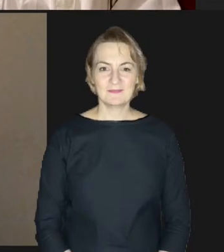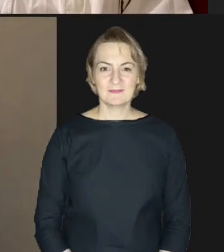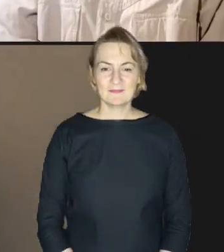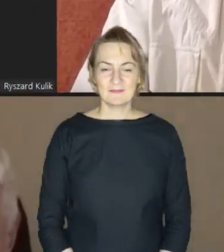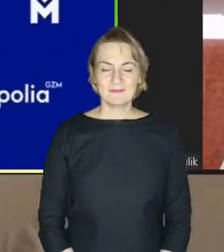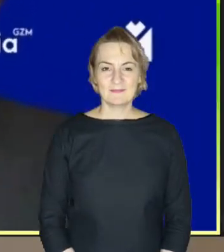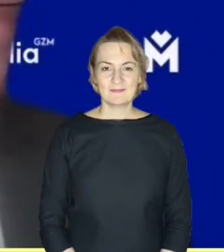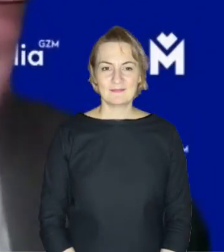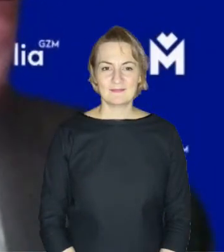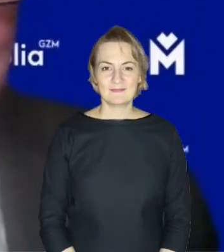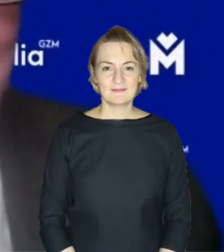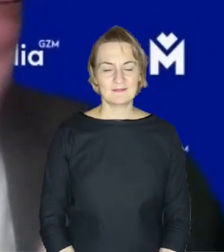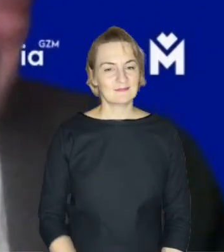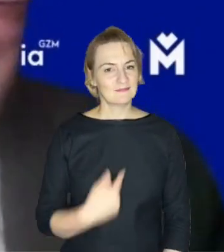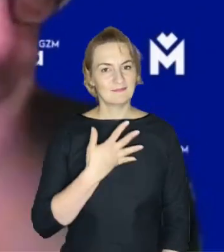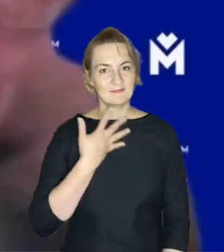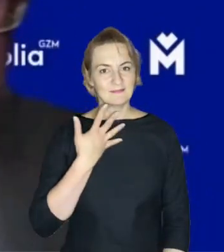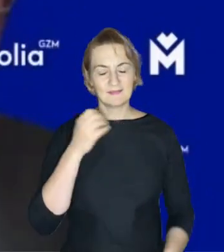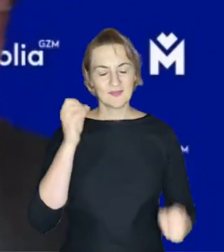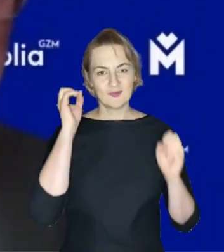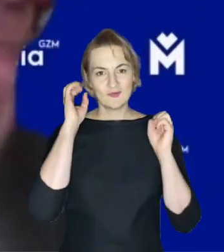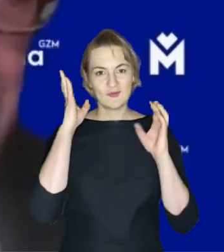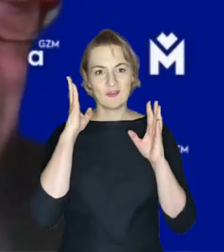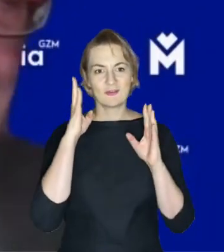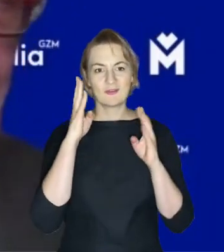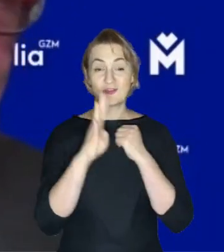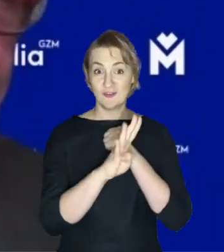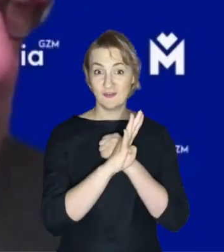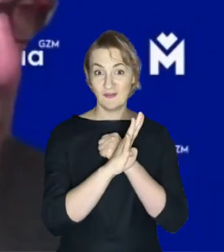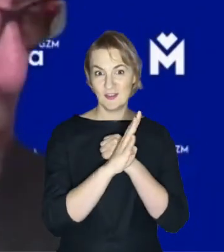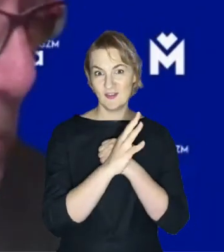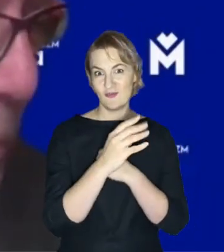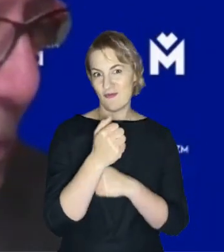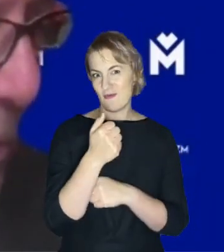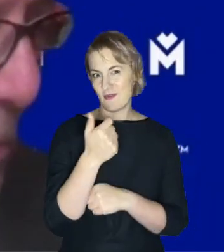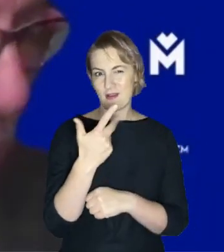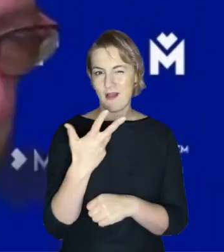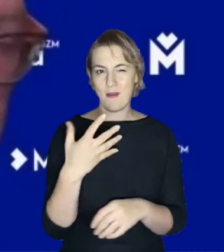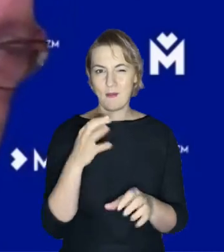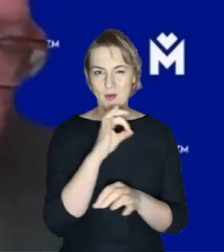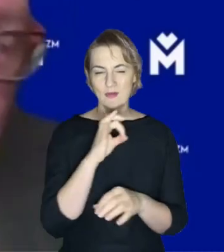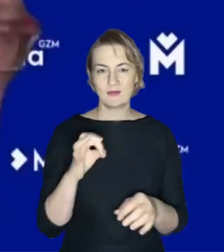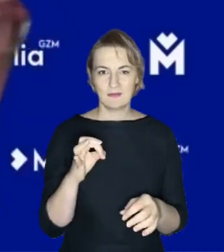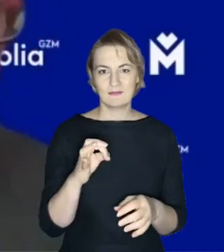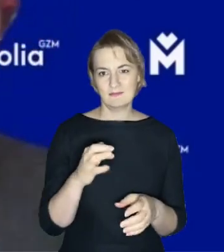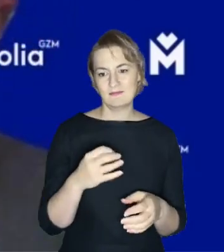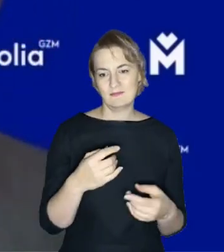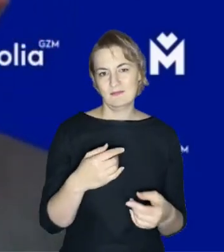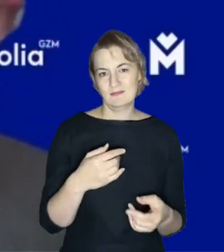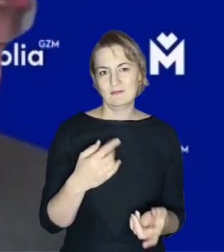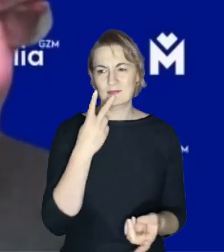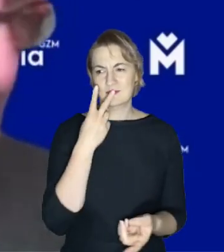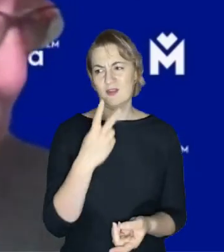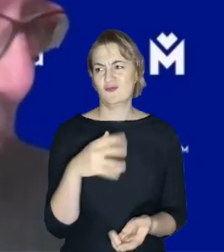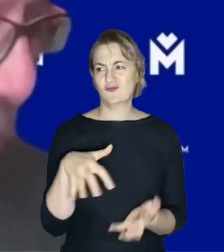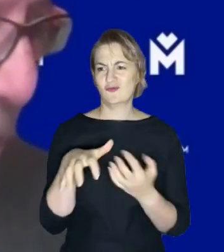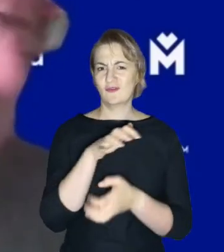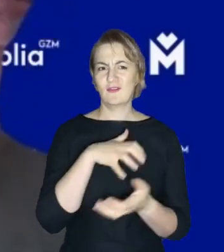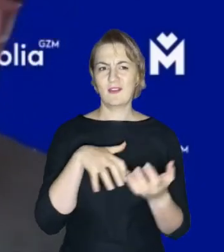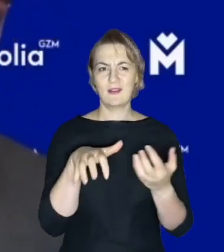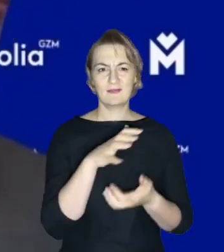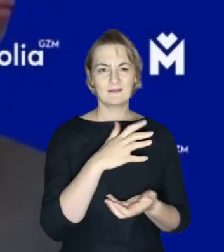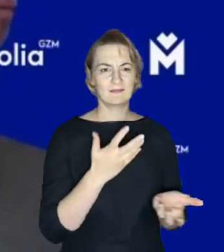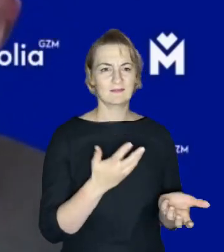I to było szokujące, że 90 kilka procent tych osób po prostu tak postrzega ten świat